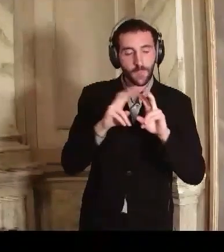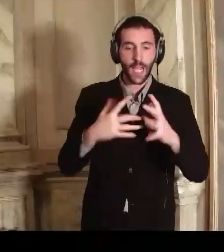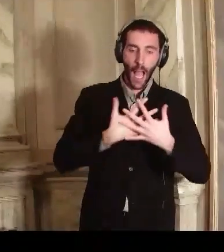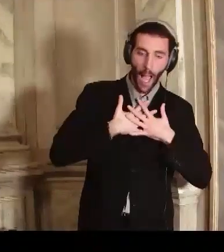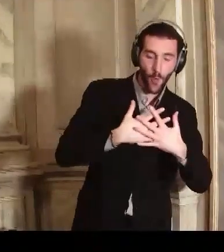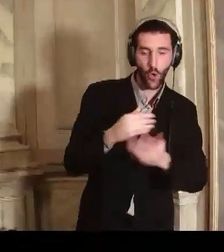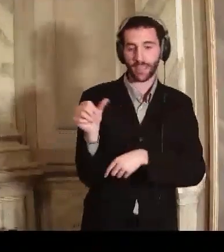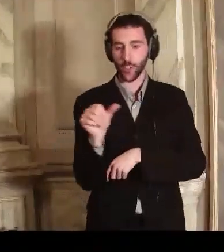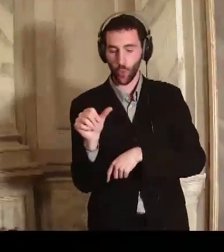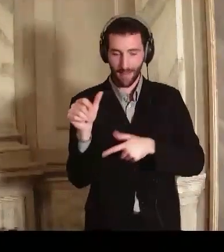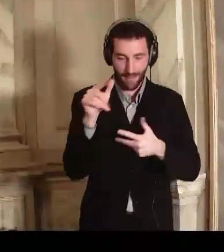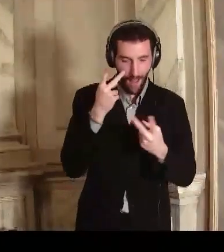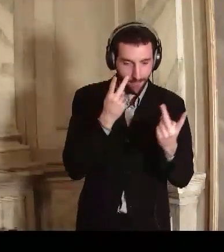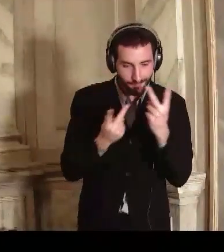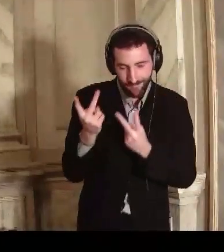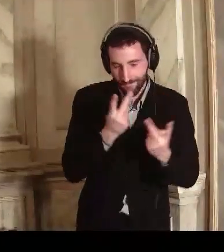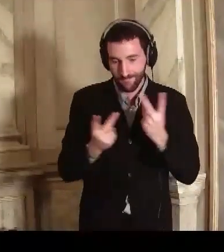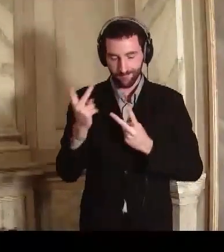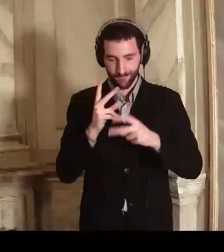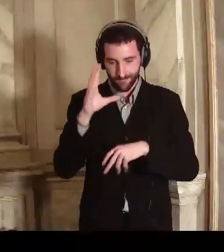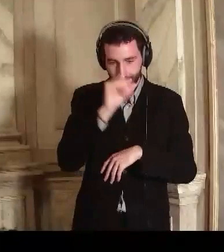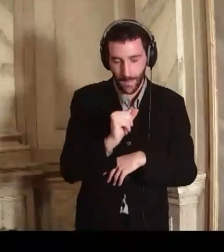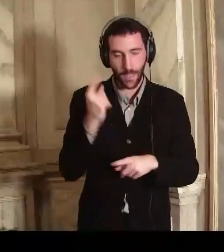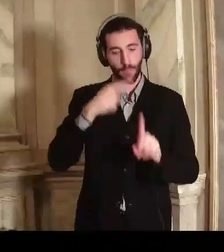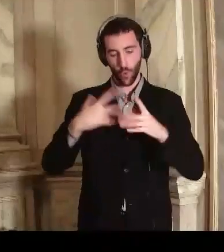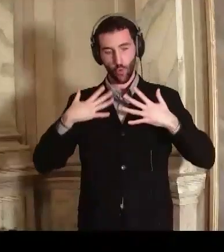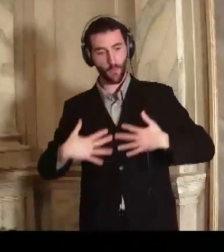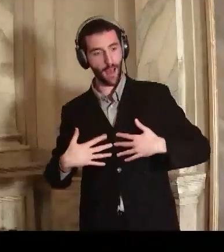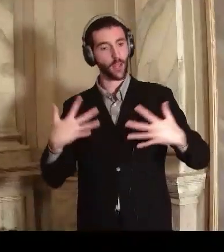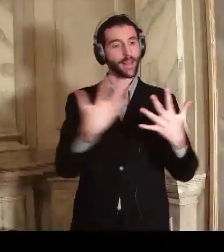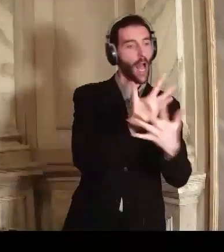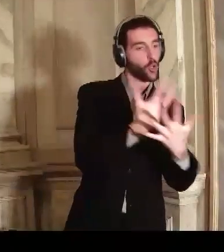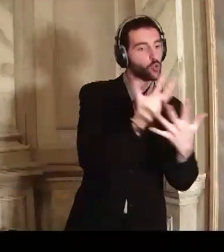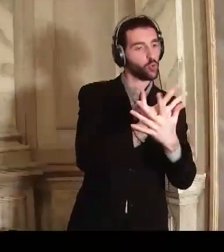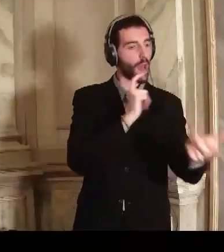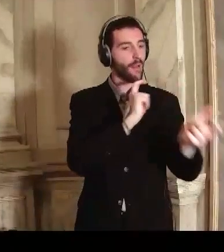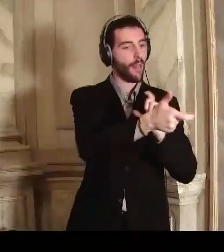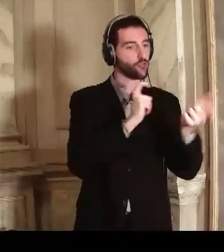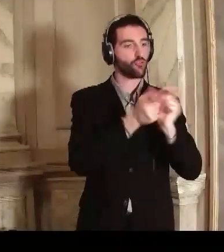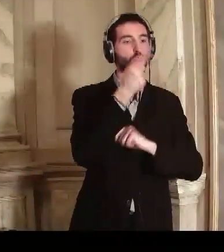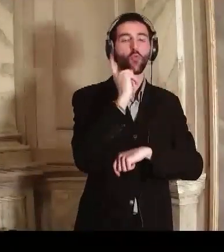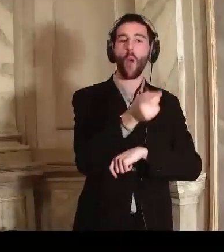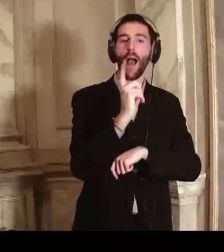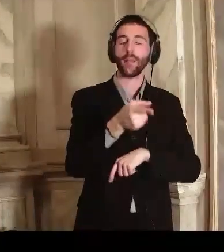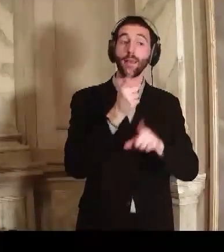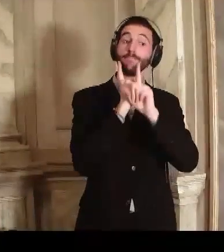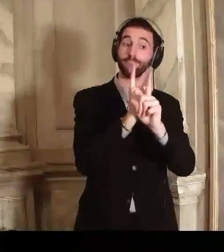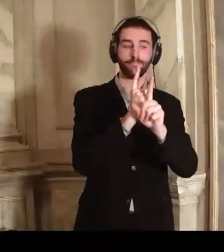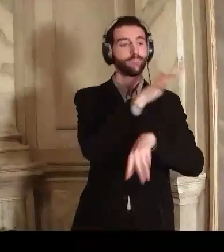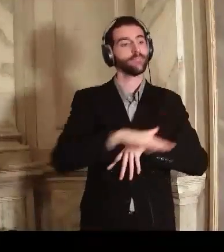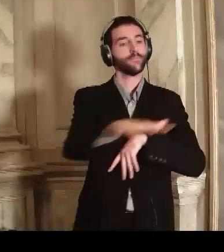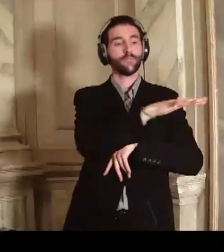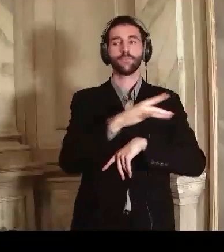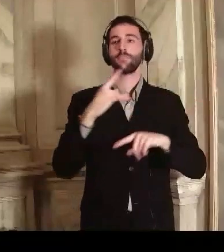90 e una riflessione sull'evoluzione della nostra relazione con la natura in tempi di rapidi cambiamenti. Destrutturando la danza